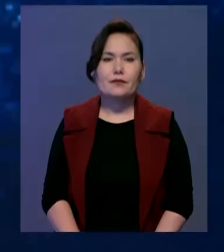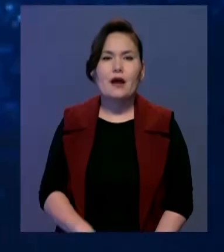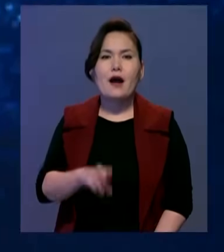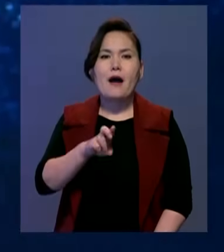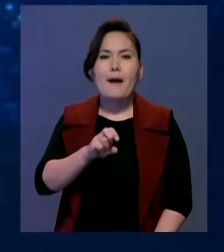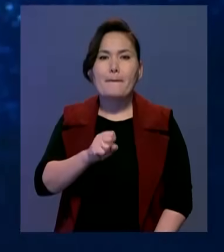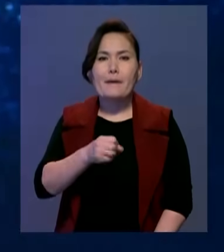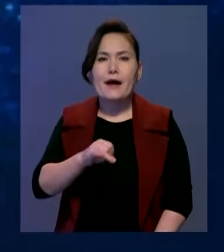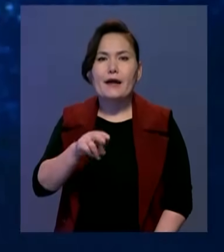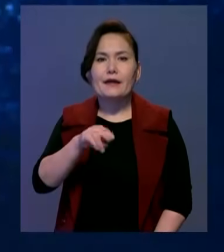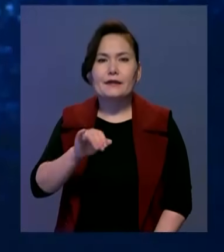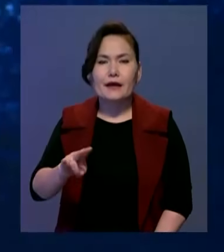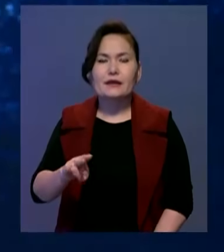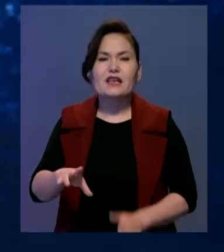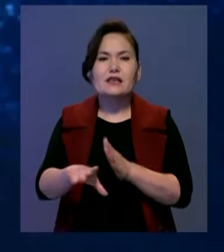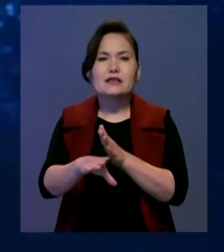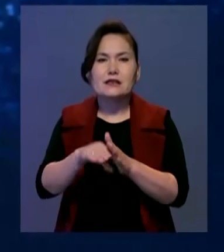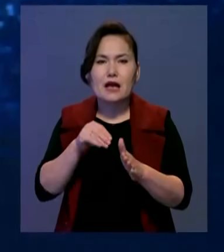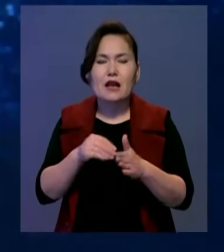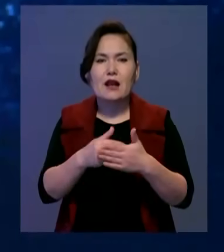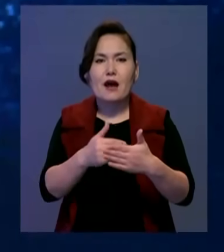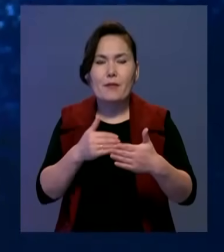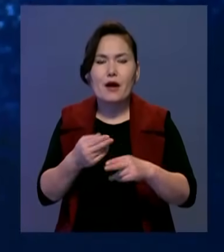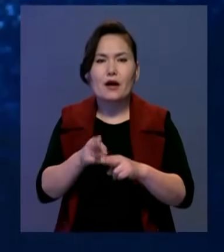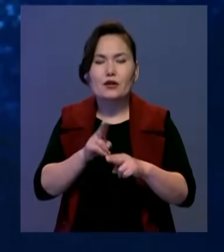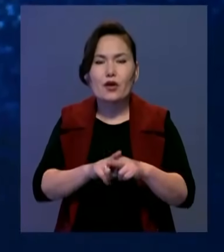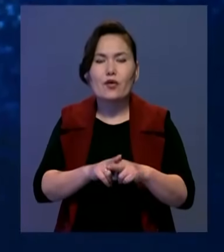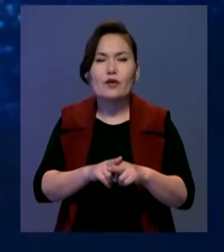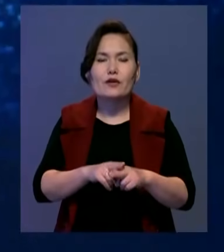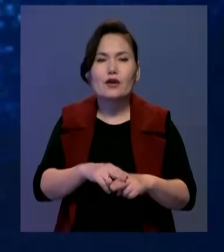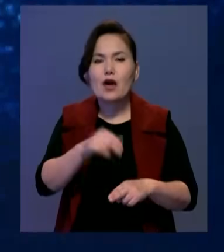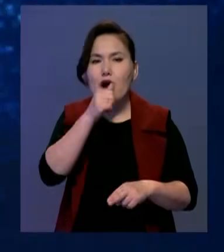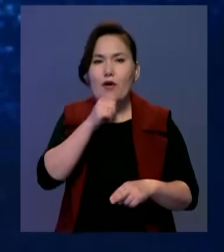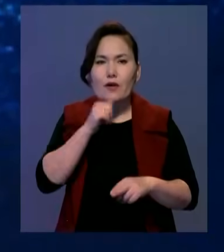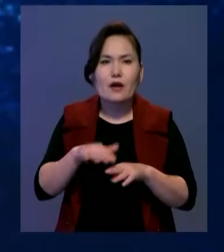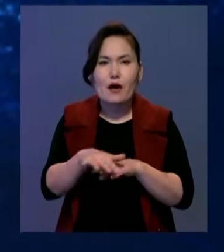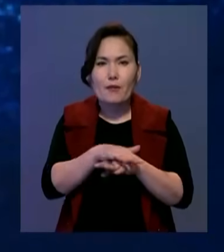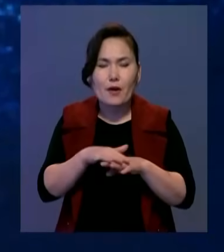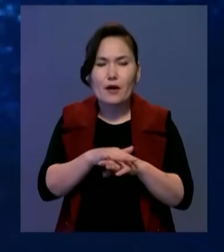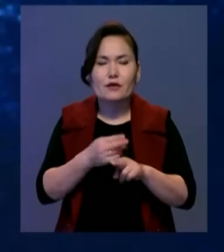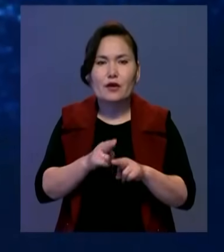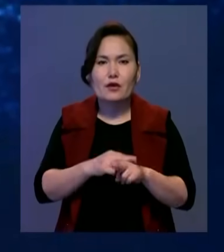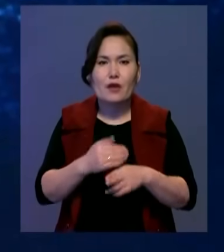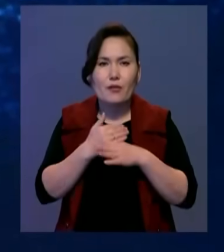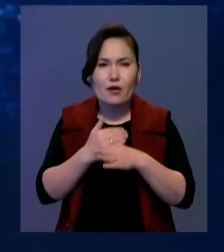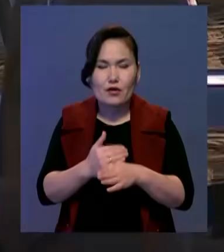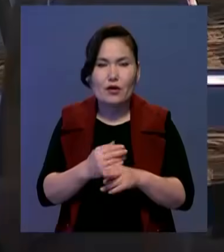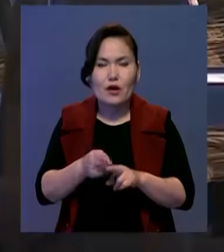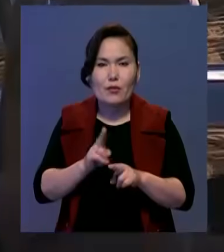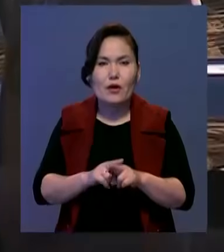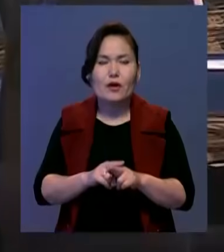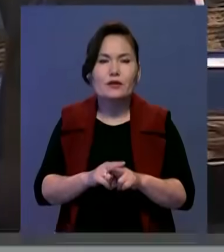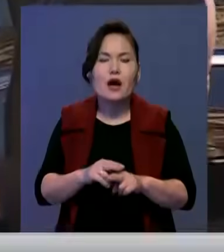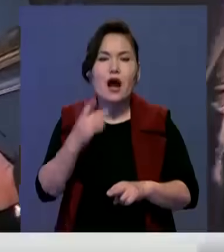Джо Байден сайлау алды науқан кезінде аты жөнін құпия ұстаған адамдардан қаржылай көмек алудан рекорд орнатты.